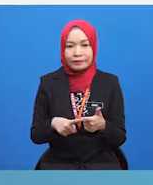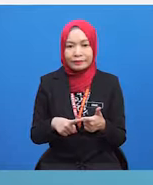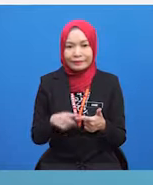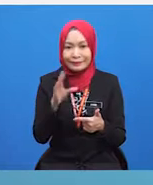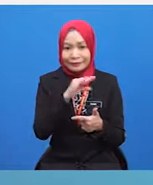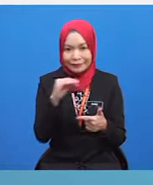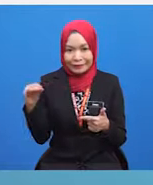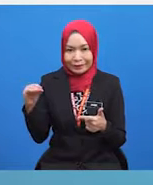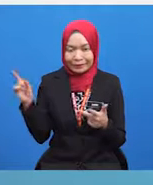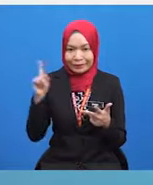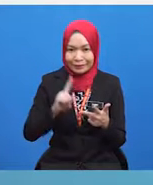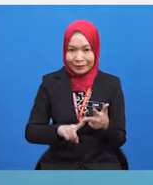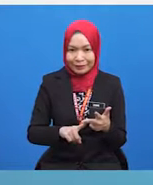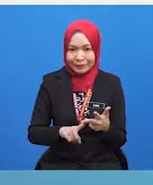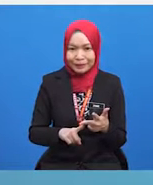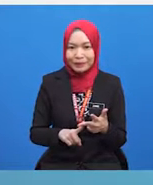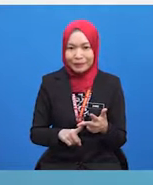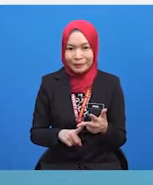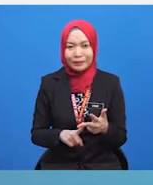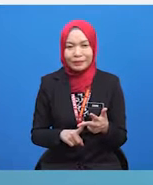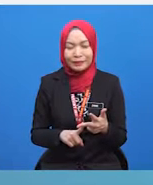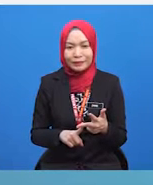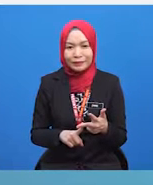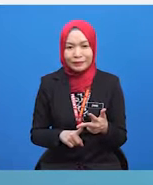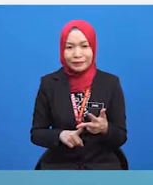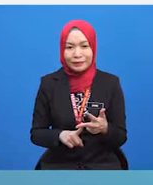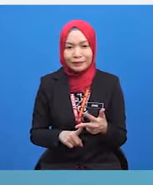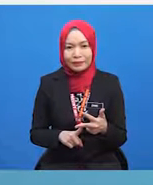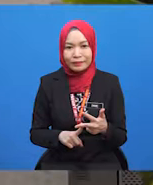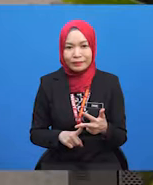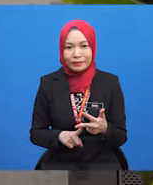Dan ketiga, Quick Selection Tool.